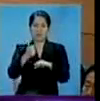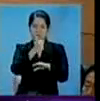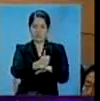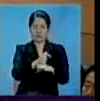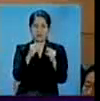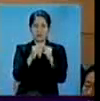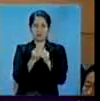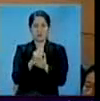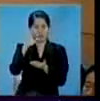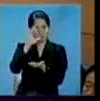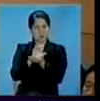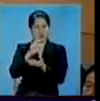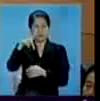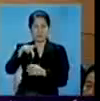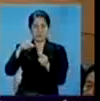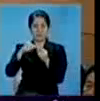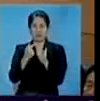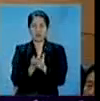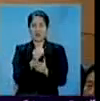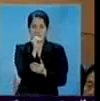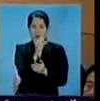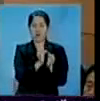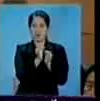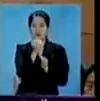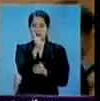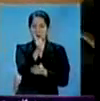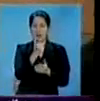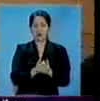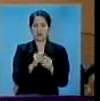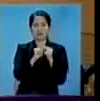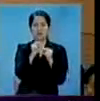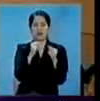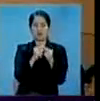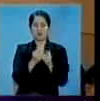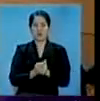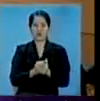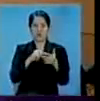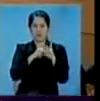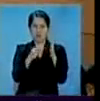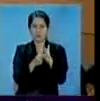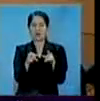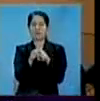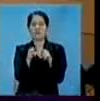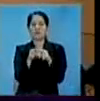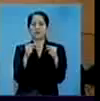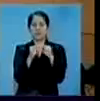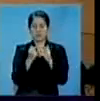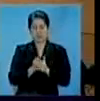ว่าเป็นวิธีพิจารณาความอาญาแล้วมันไม่ได้อยู่แต่คุณเนี่ยเล่นปาหีกับ